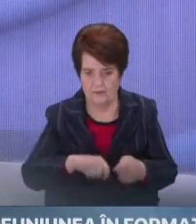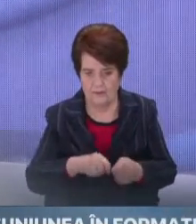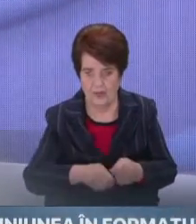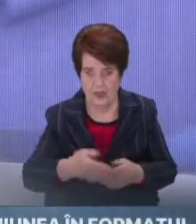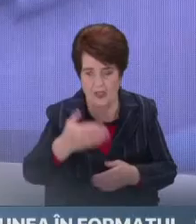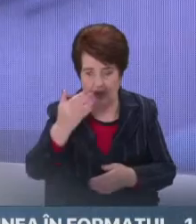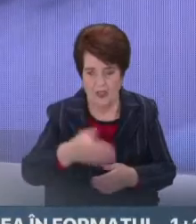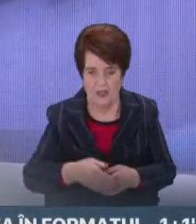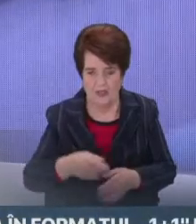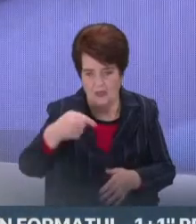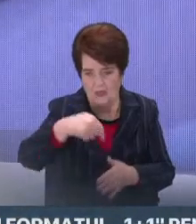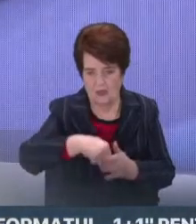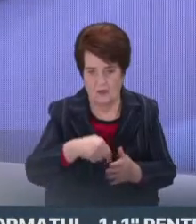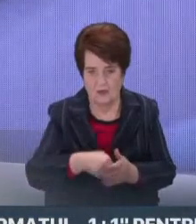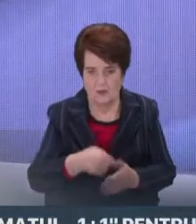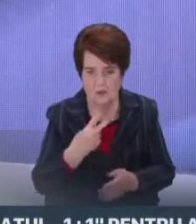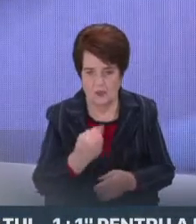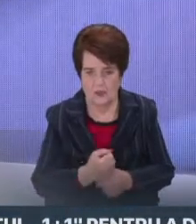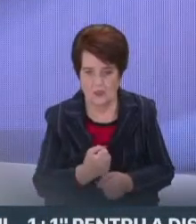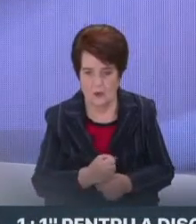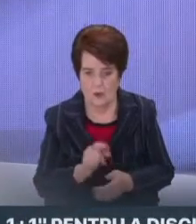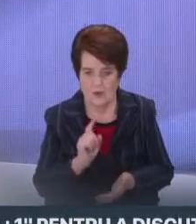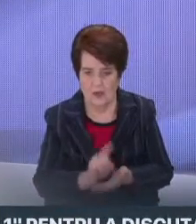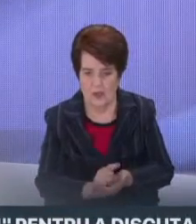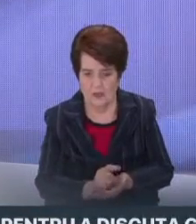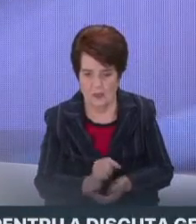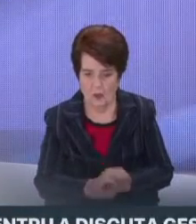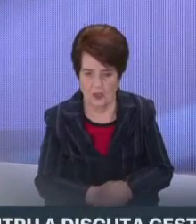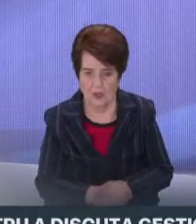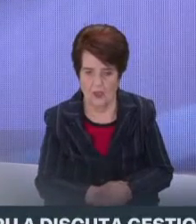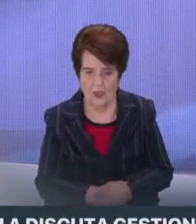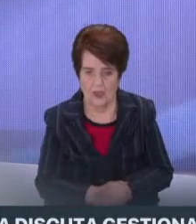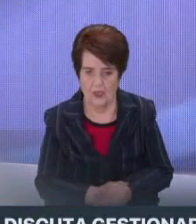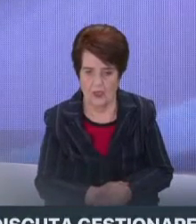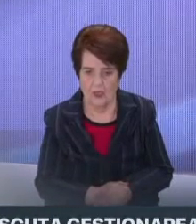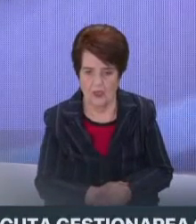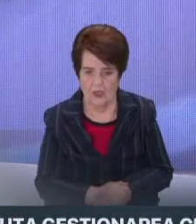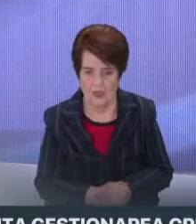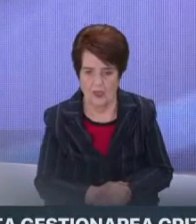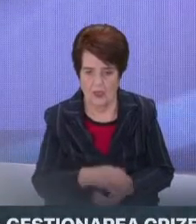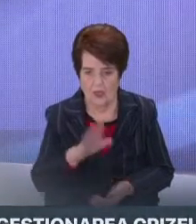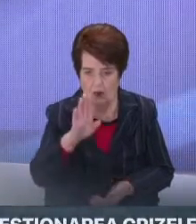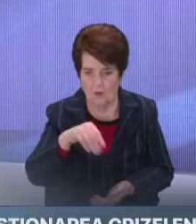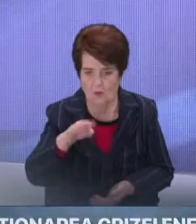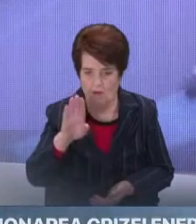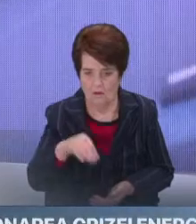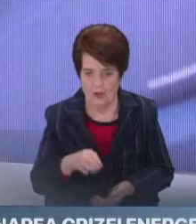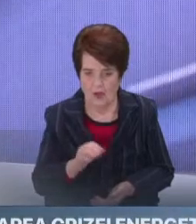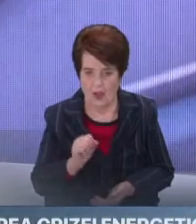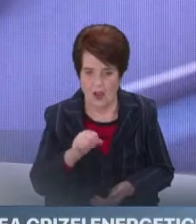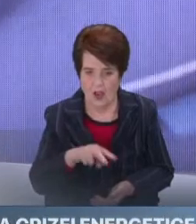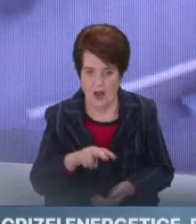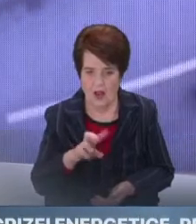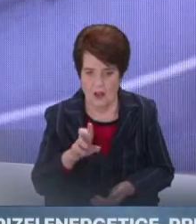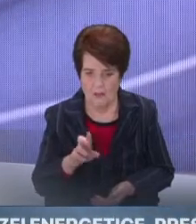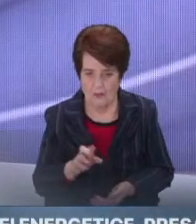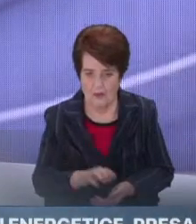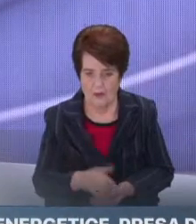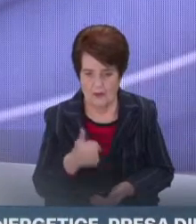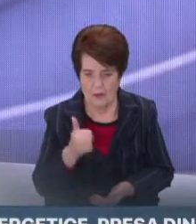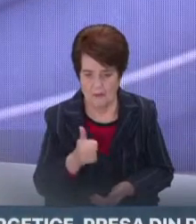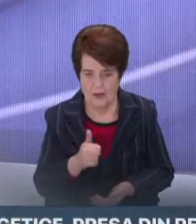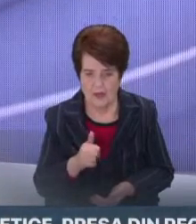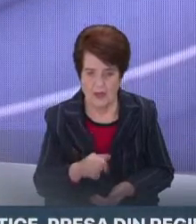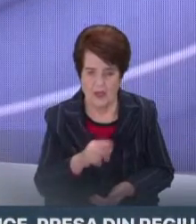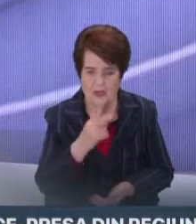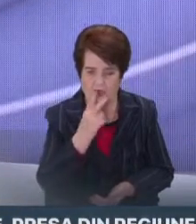vor prelucra cu var în mod obligatoriu, pentru că în varul alb apar fisuri și se văd locurile pe